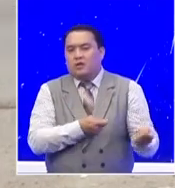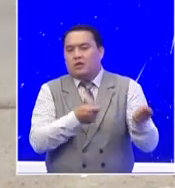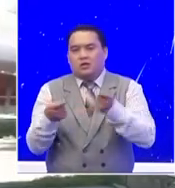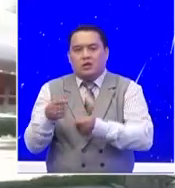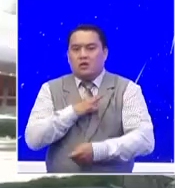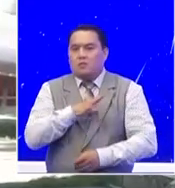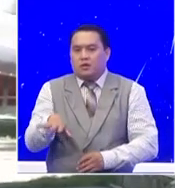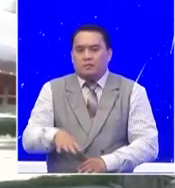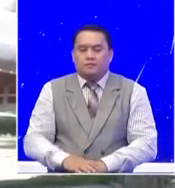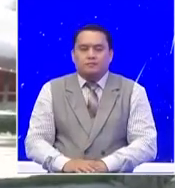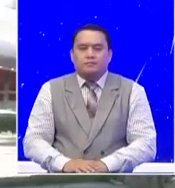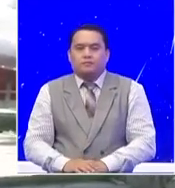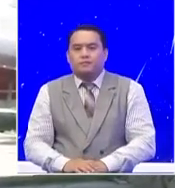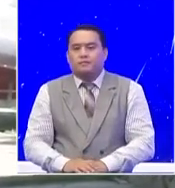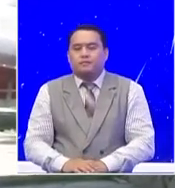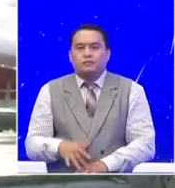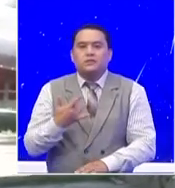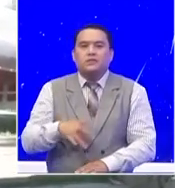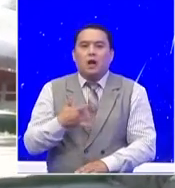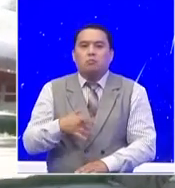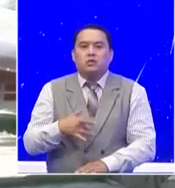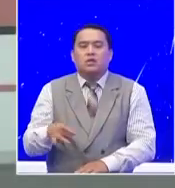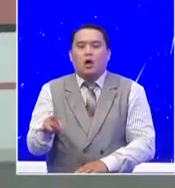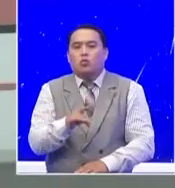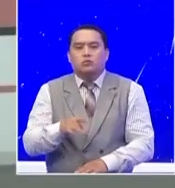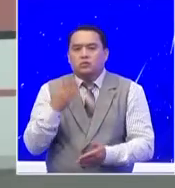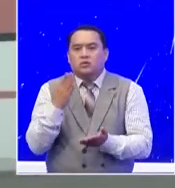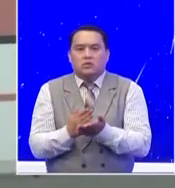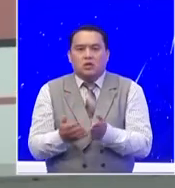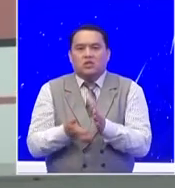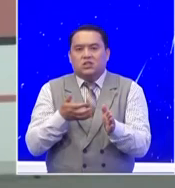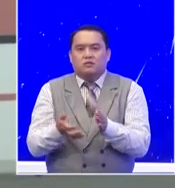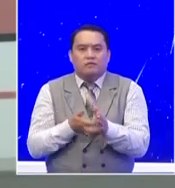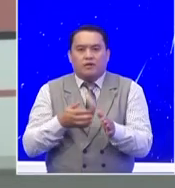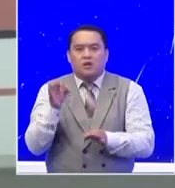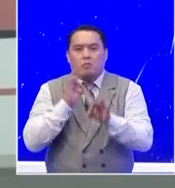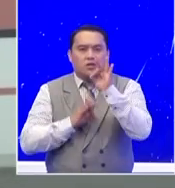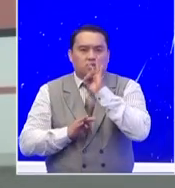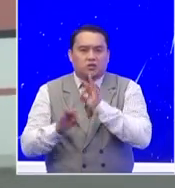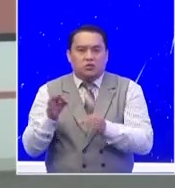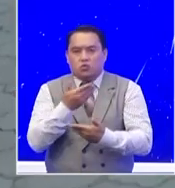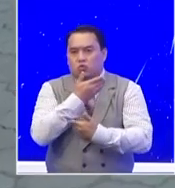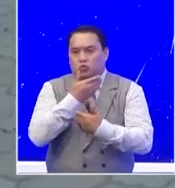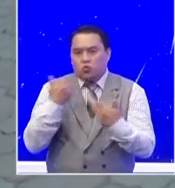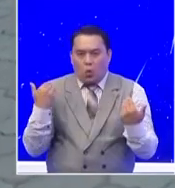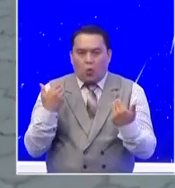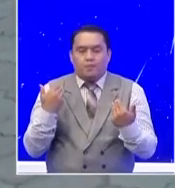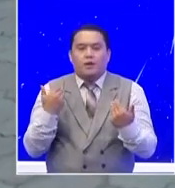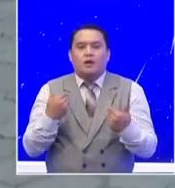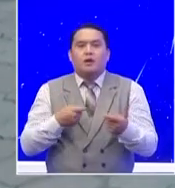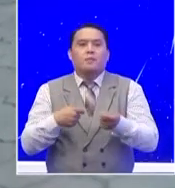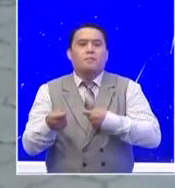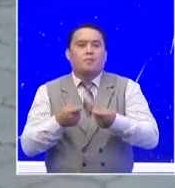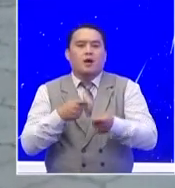жатыр. Тапшылық көрінісі Жамбыл ауданында да сезіледі. Жоғарыда айтқан вирусқа қарсы препараттар мұнда да жоқ. Дәріхана